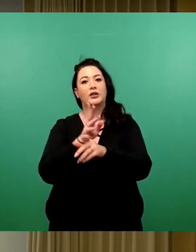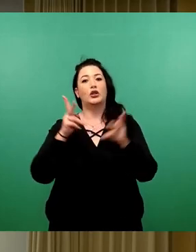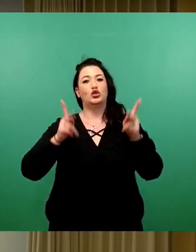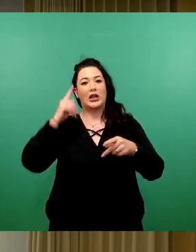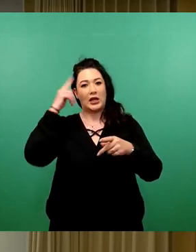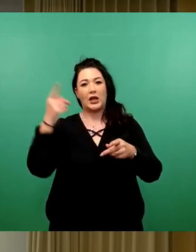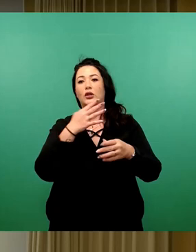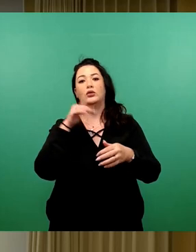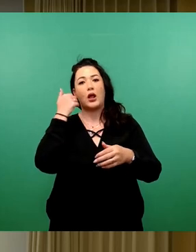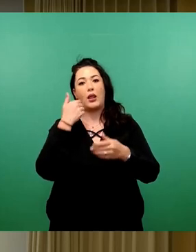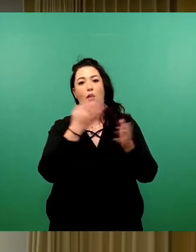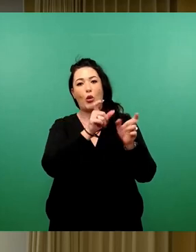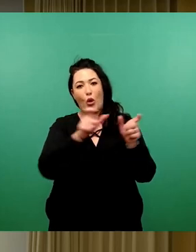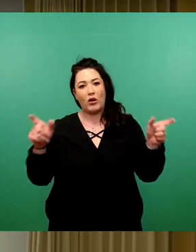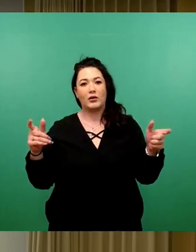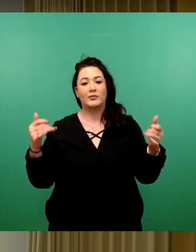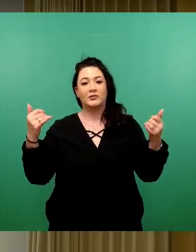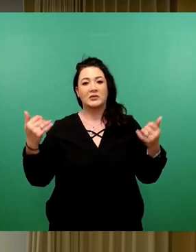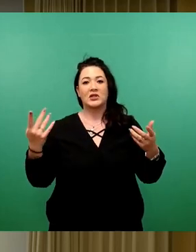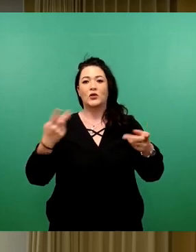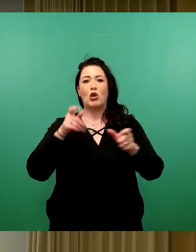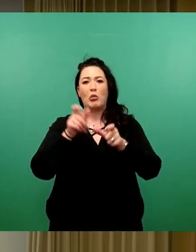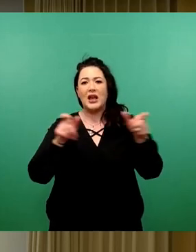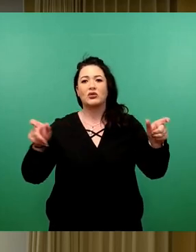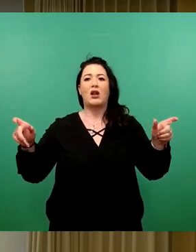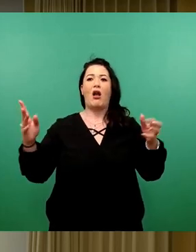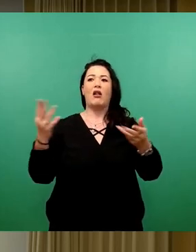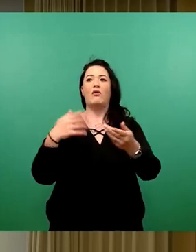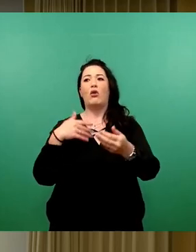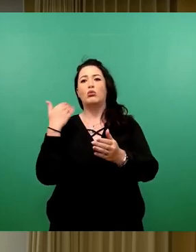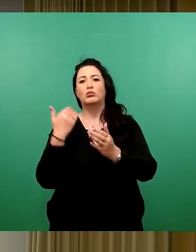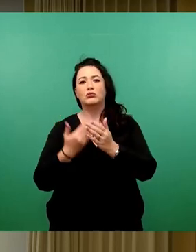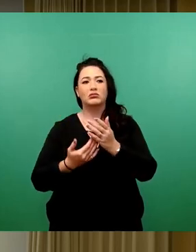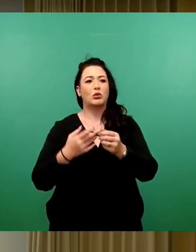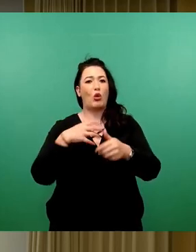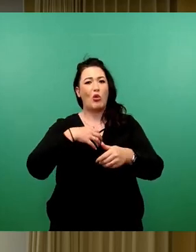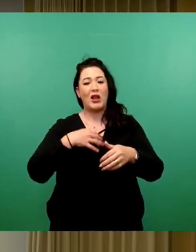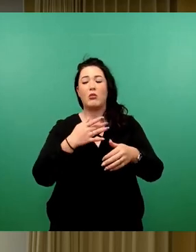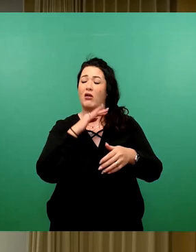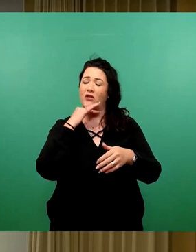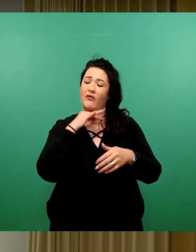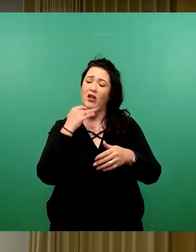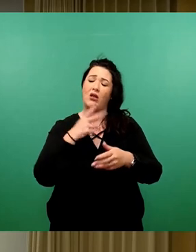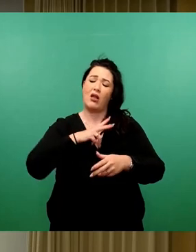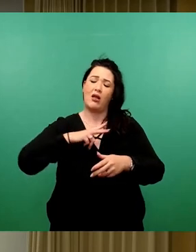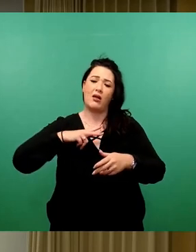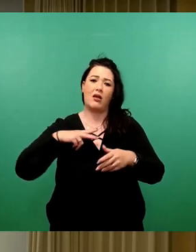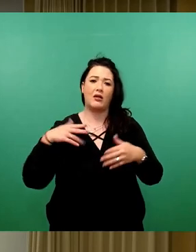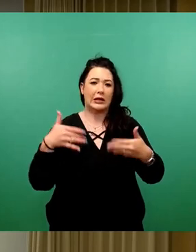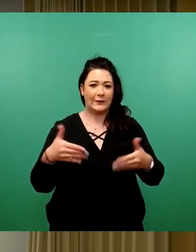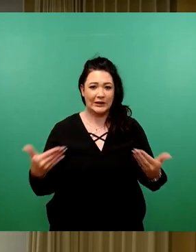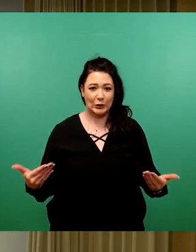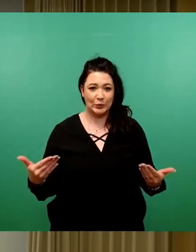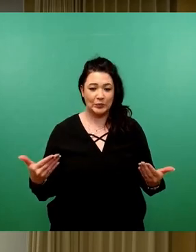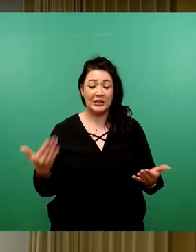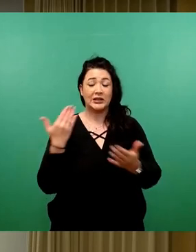Nun, Personalquerelen, ja, die hatten wir hier zuhauf und über Monate. Es ist gut, dass das